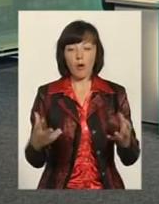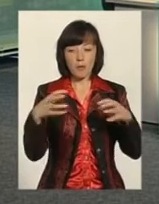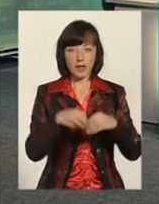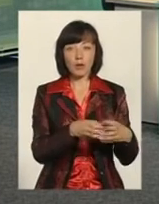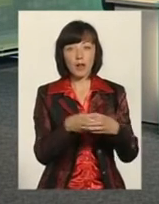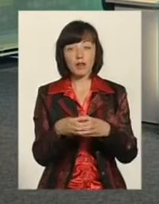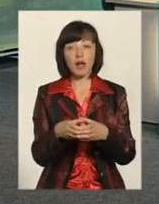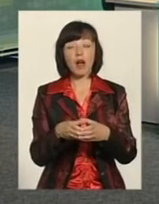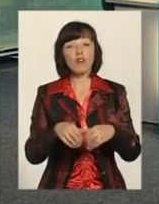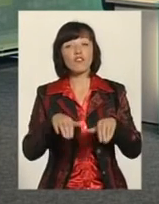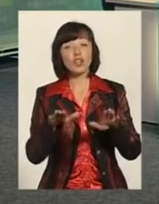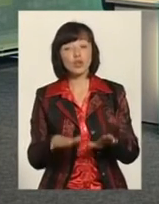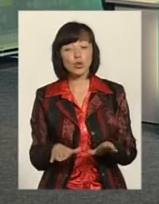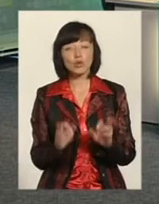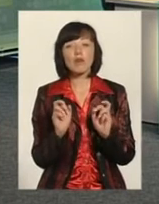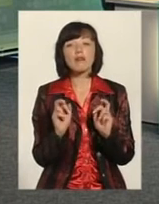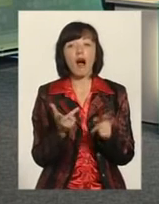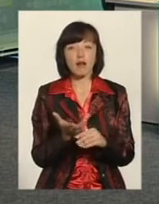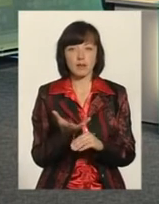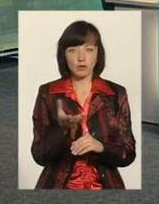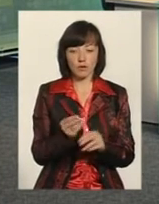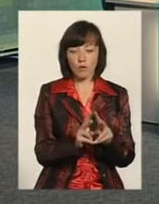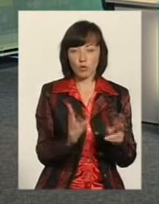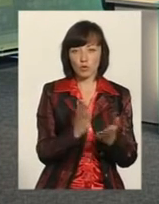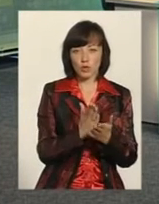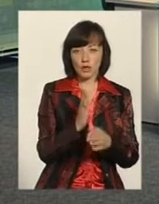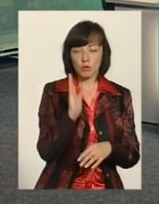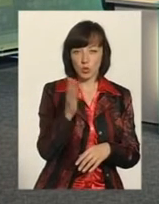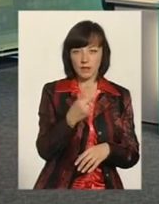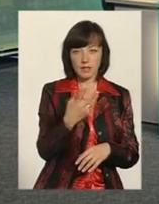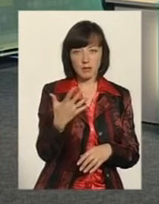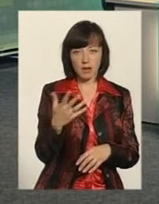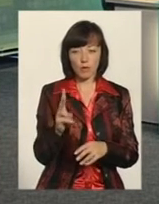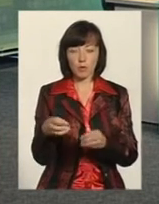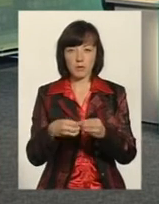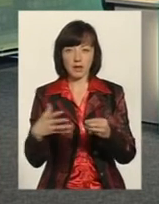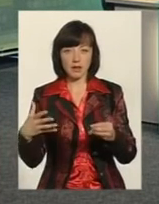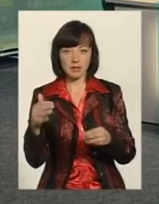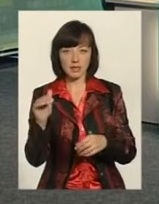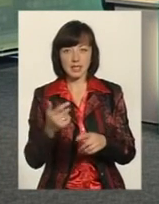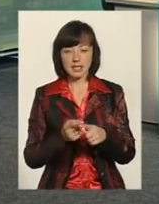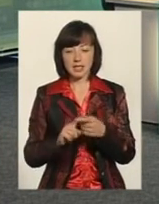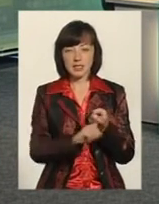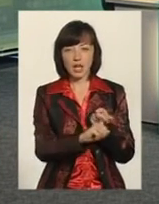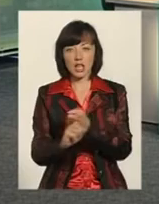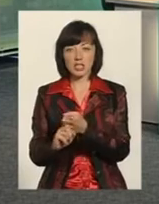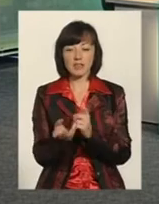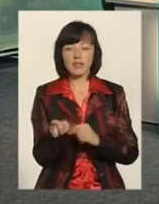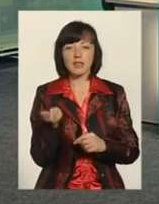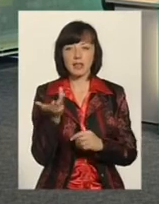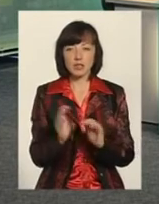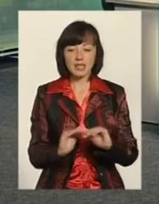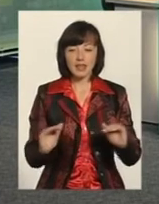прийме рішення про порядок фінансування. Тобто в когось буде 25, в когось буде 15, це ще залежить від кількості дітей, наповненості